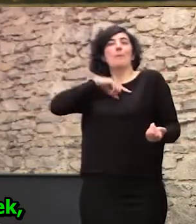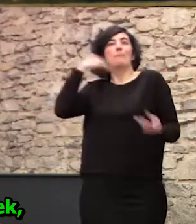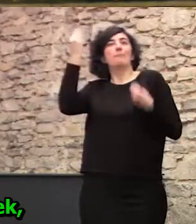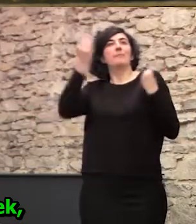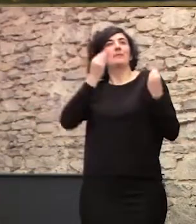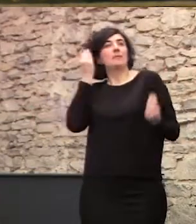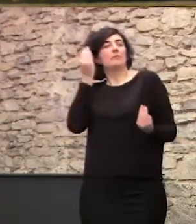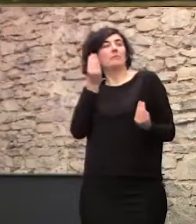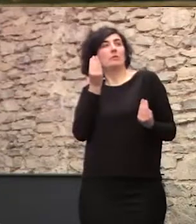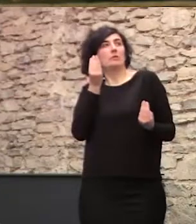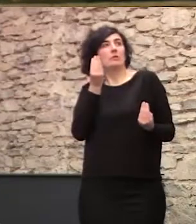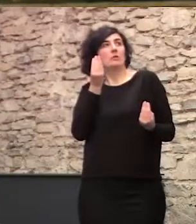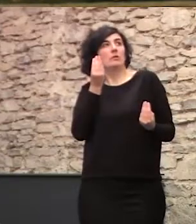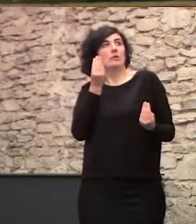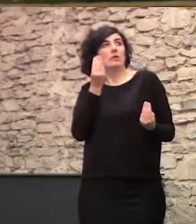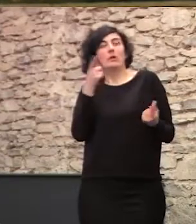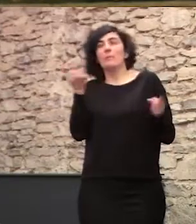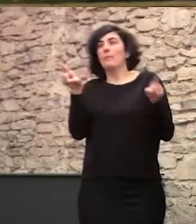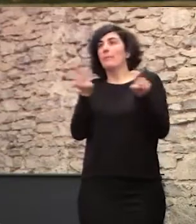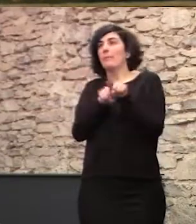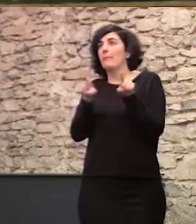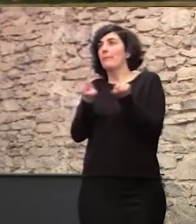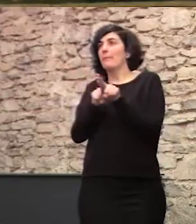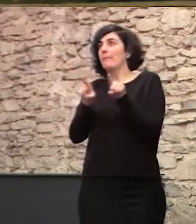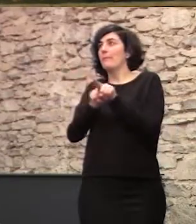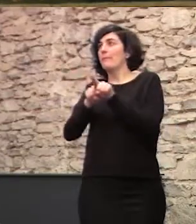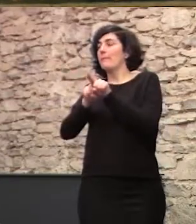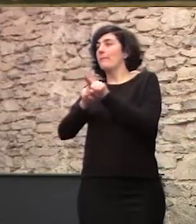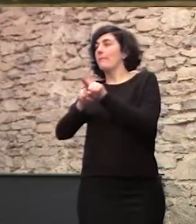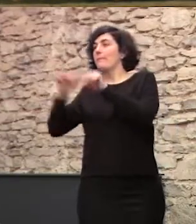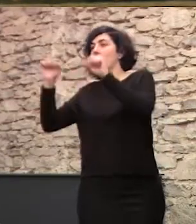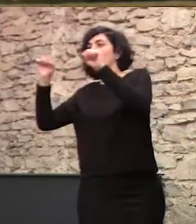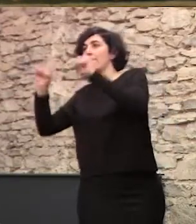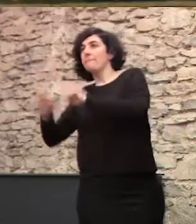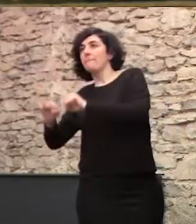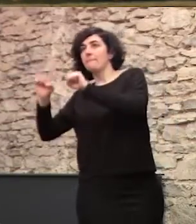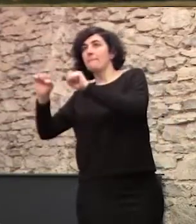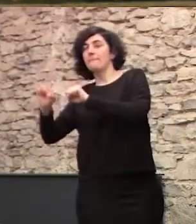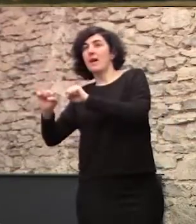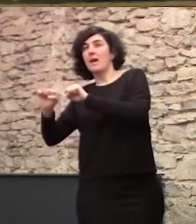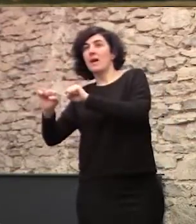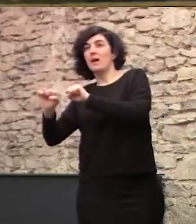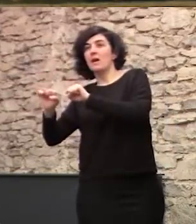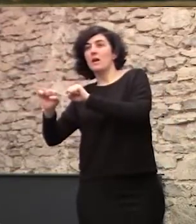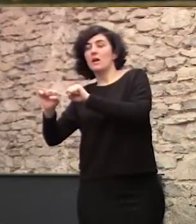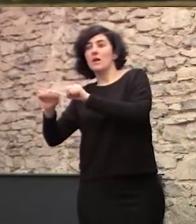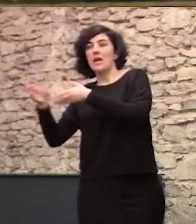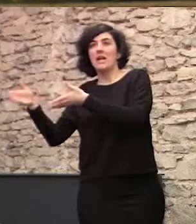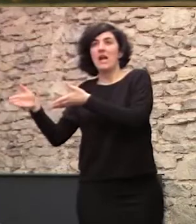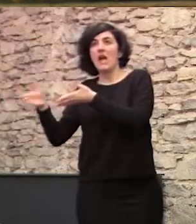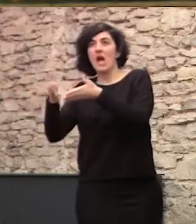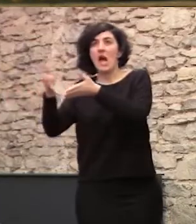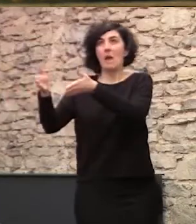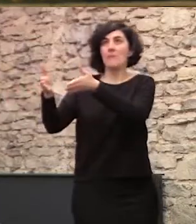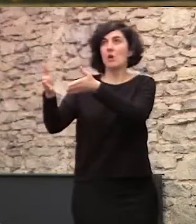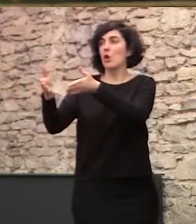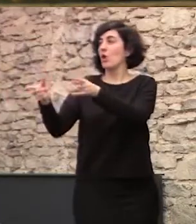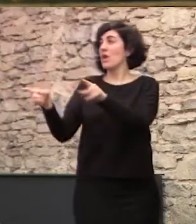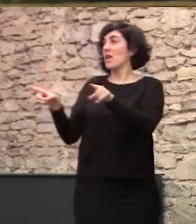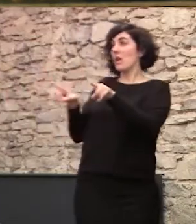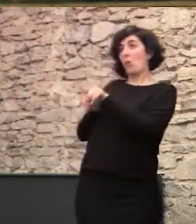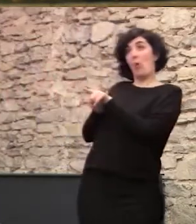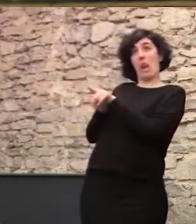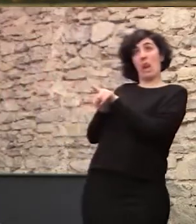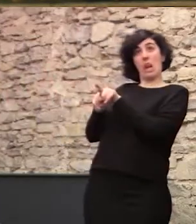gure anai arrebazarrek edo herriko beste jende batek eduki duen bidea lanaren aldetik eta beste gauzatzen aldetik eta gero ez da